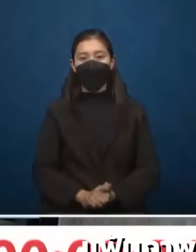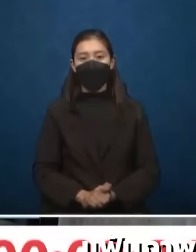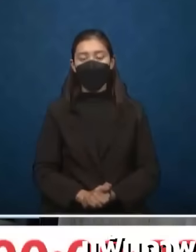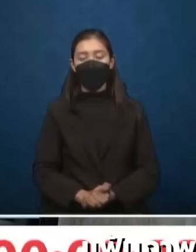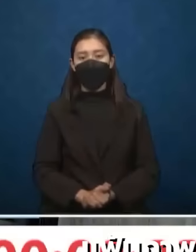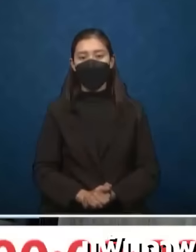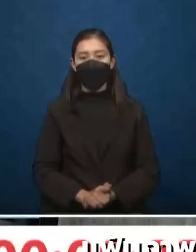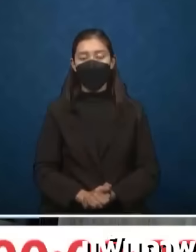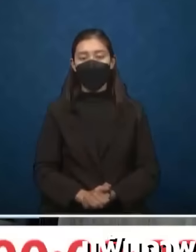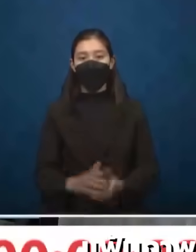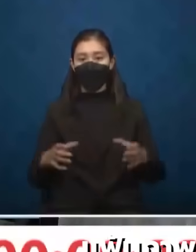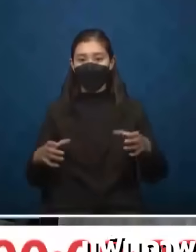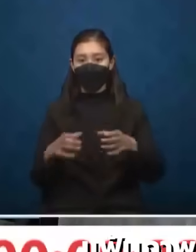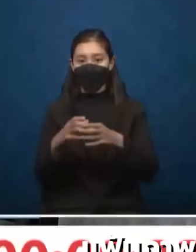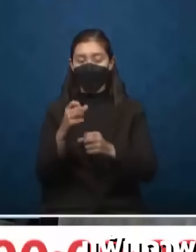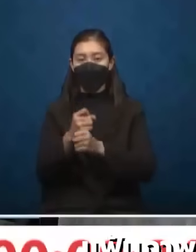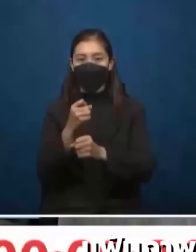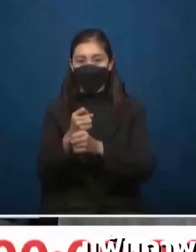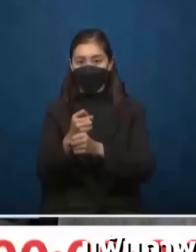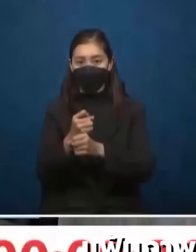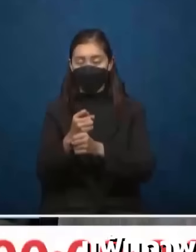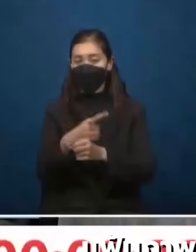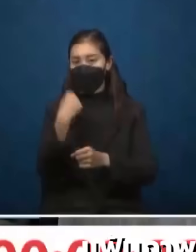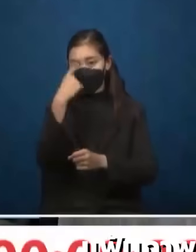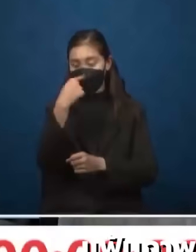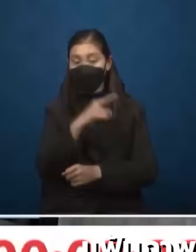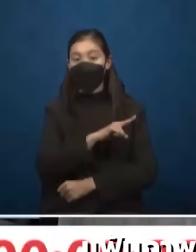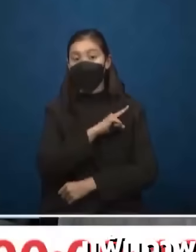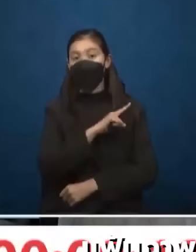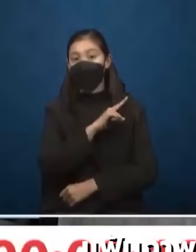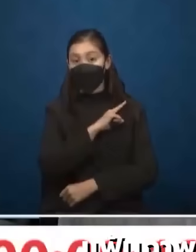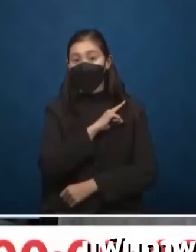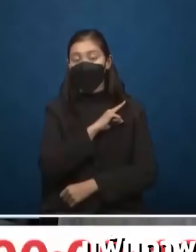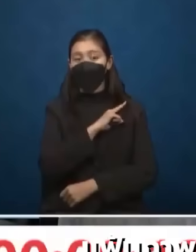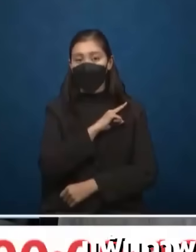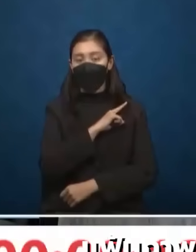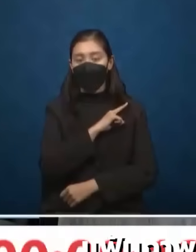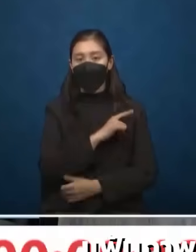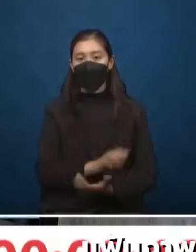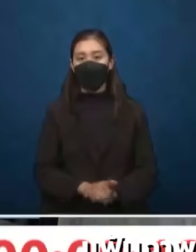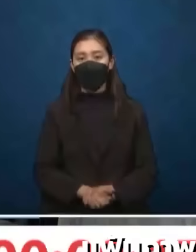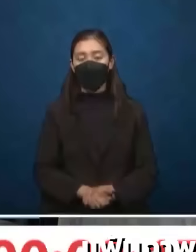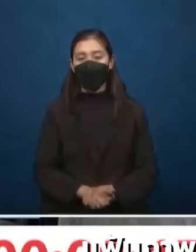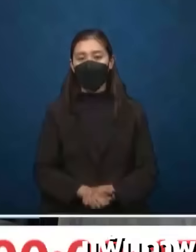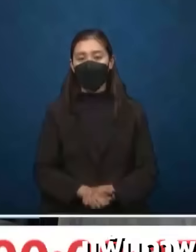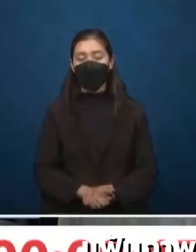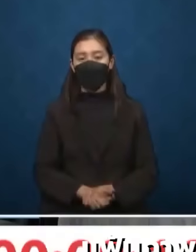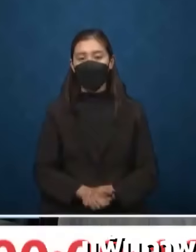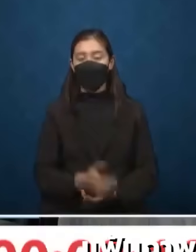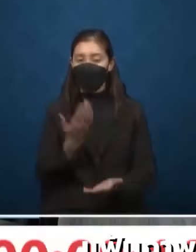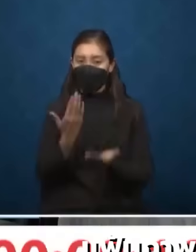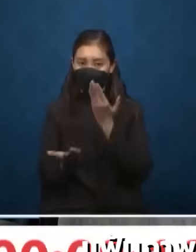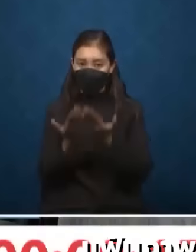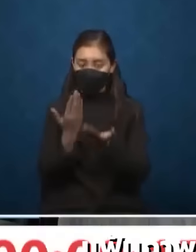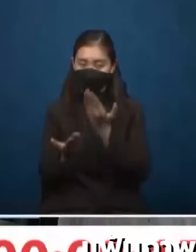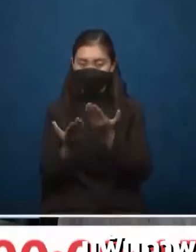รรมแย้มข้อสอบให้ดังนี้เมื่อมีประเด็นที่ประชาชนร้องเรียนนำข้อมูลมาเปิดเผยต่